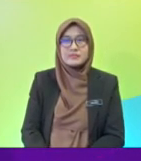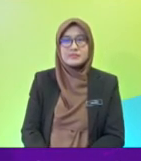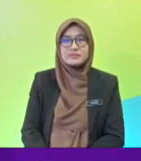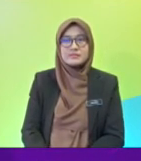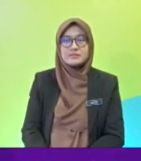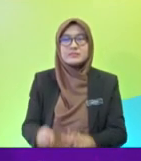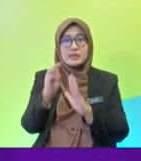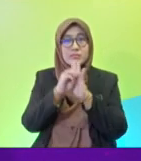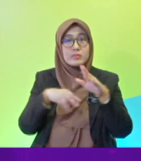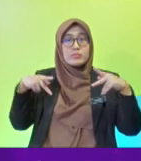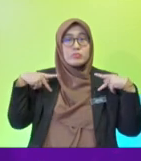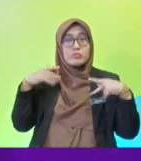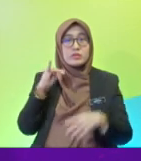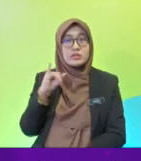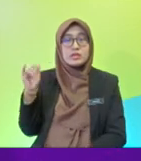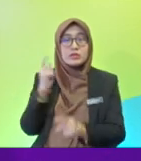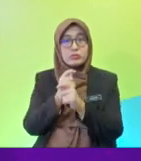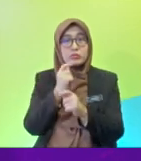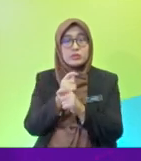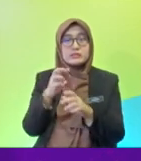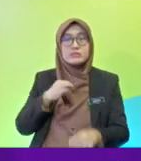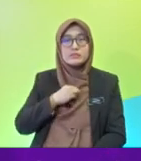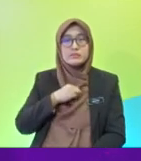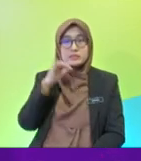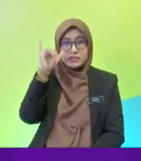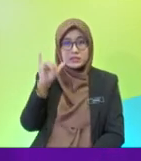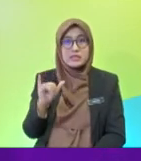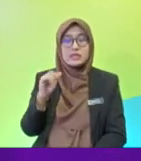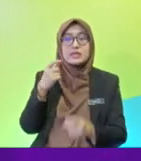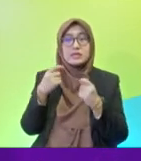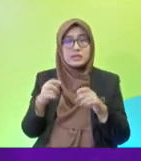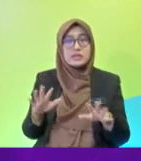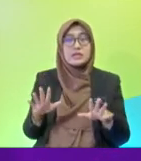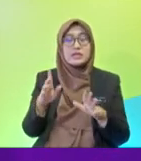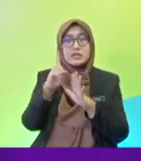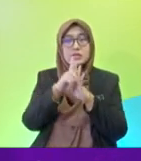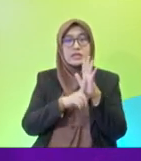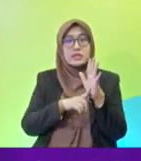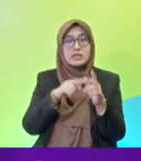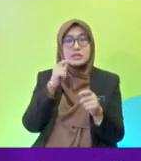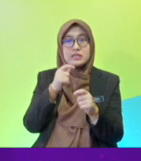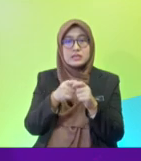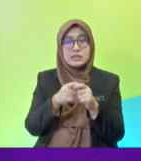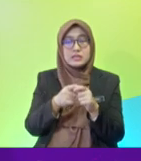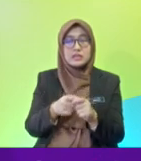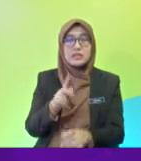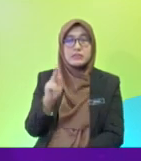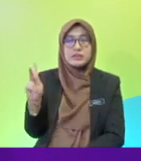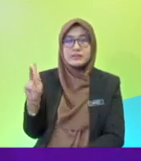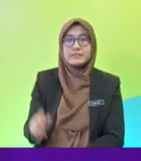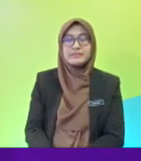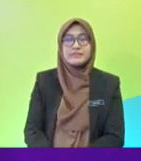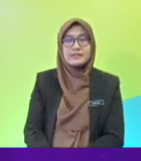mempunyai tugas masing-masing yang telah ditetapkan nah mempunyai tugas masing-masing yang telah ditetapkan maksudnya